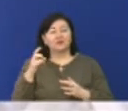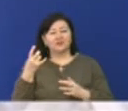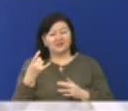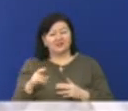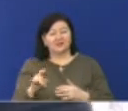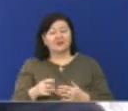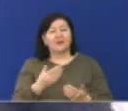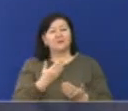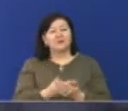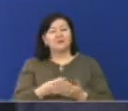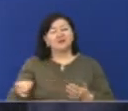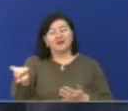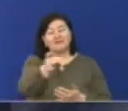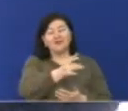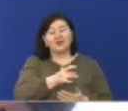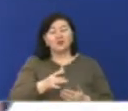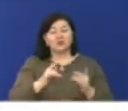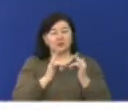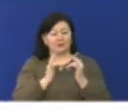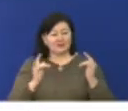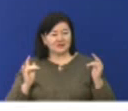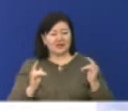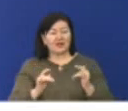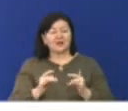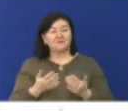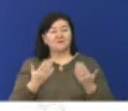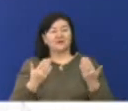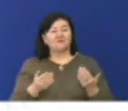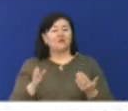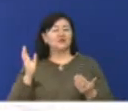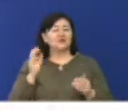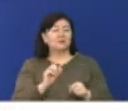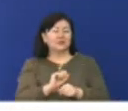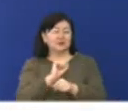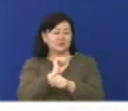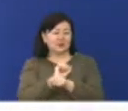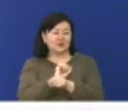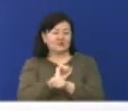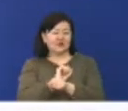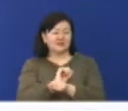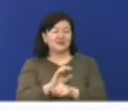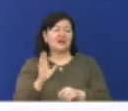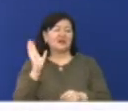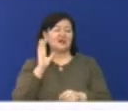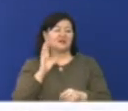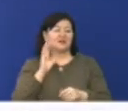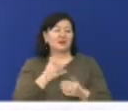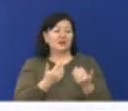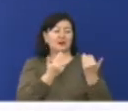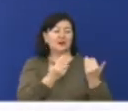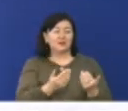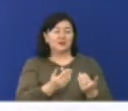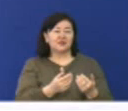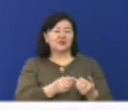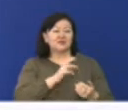моста. Данная бетонная плита переграждает путь талым водам, из-за чего может начаться подтопление. Перед службами